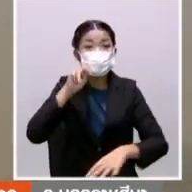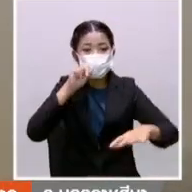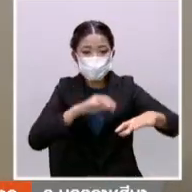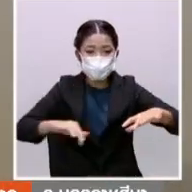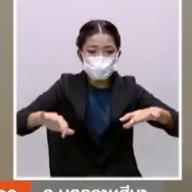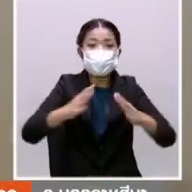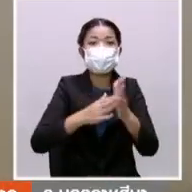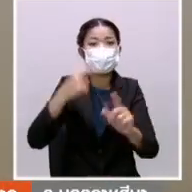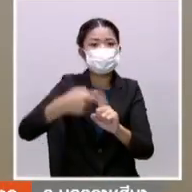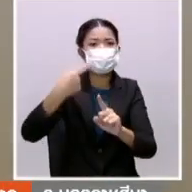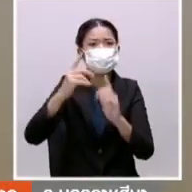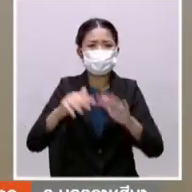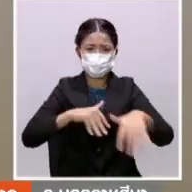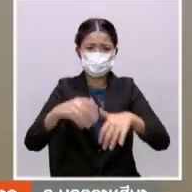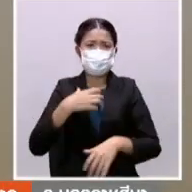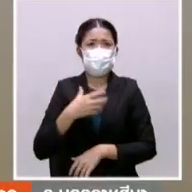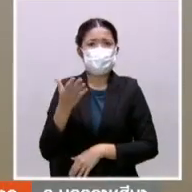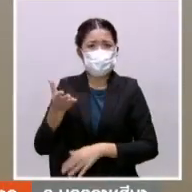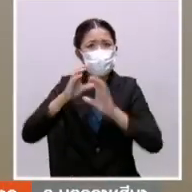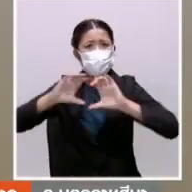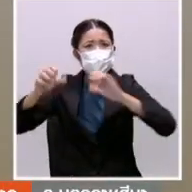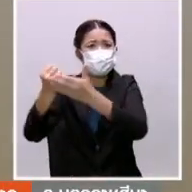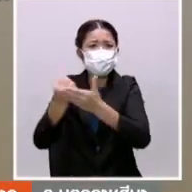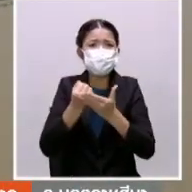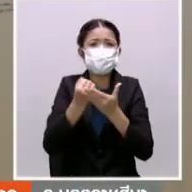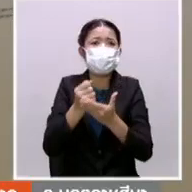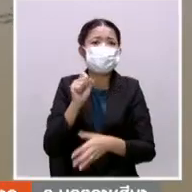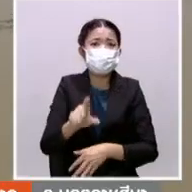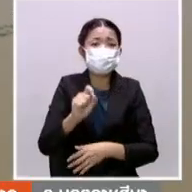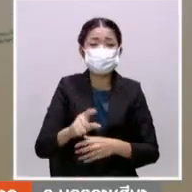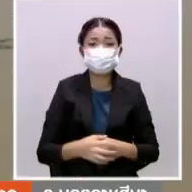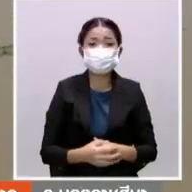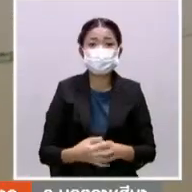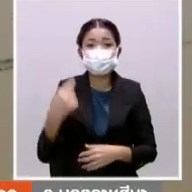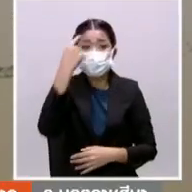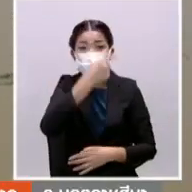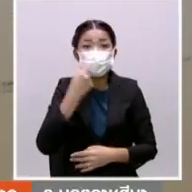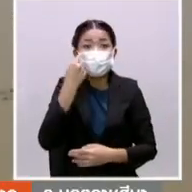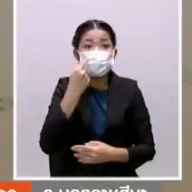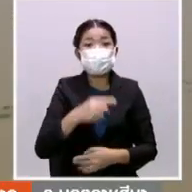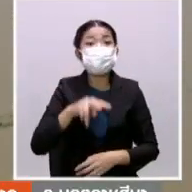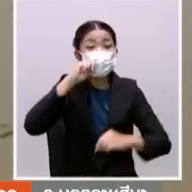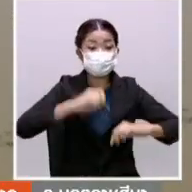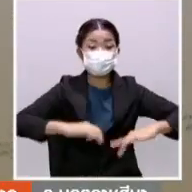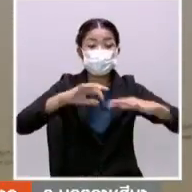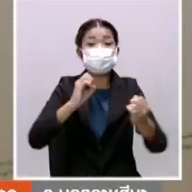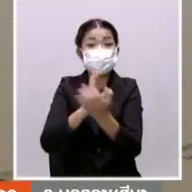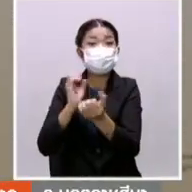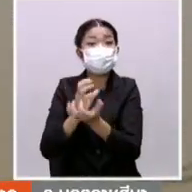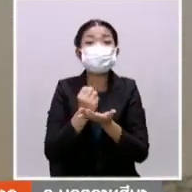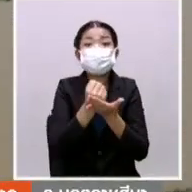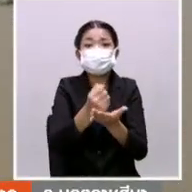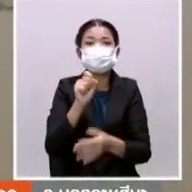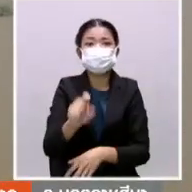านานกว่า1เดือนชาวบ้านจึงอยากให้ทางภาครัฐเร่งให้การช่วยเหลือเกษตรกรผู้ที่ได้รับผลกระทบจากน้ำท่วมนาข้าวด้ว